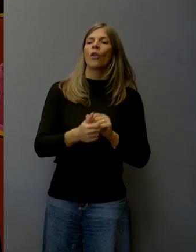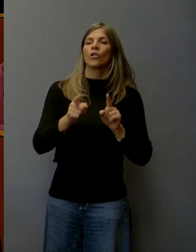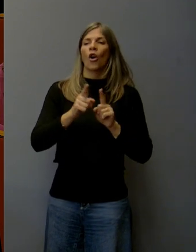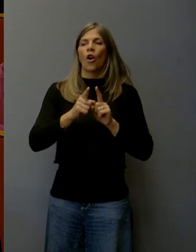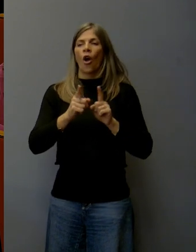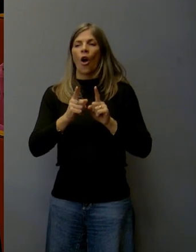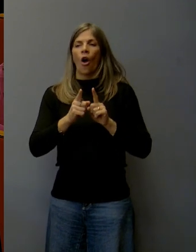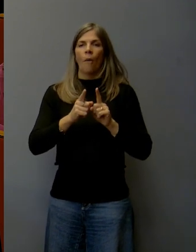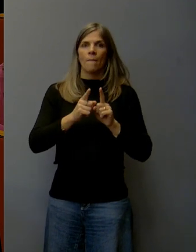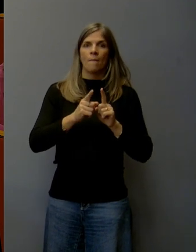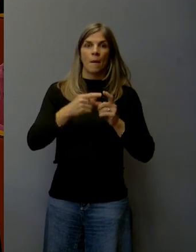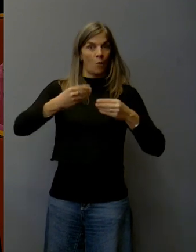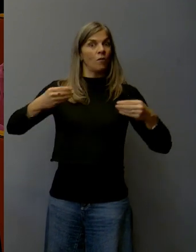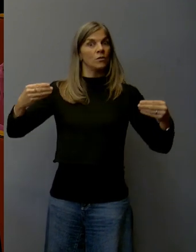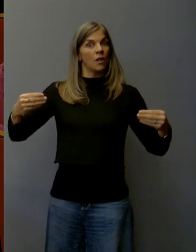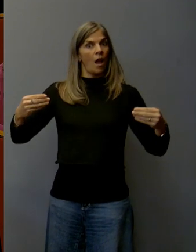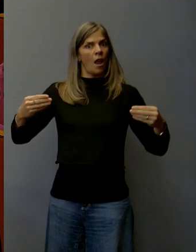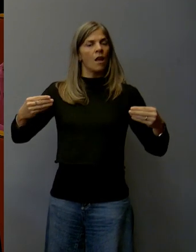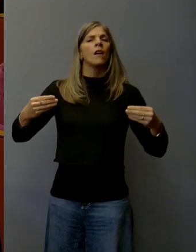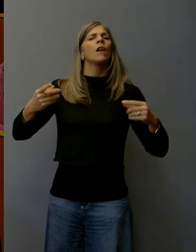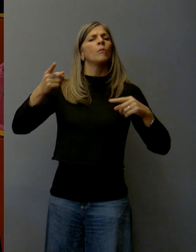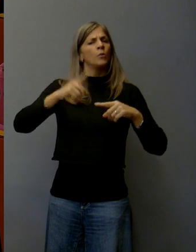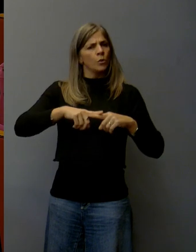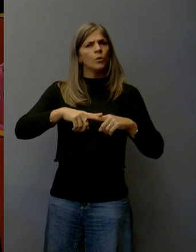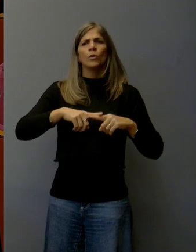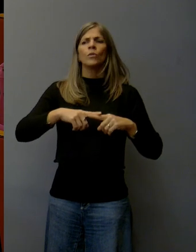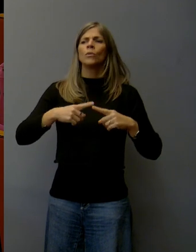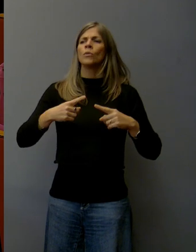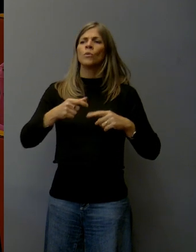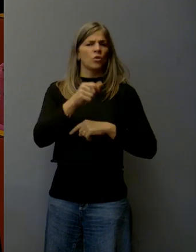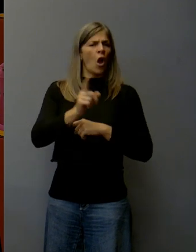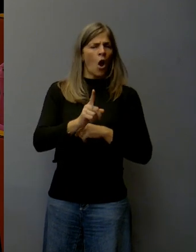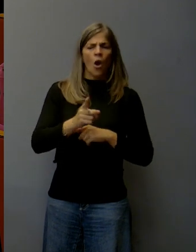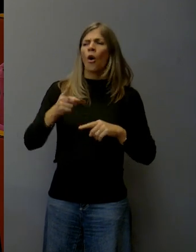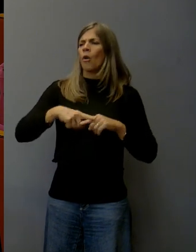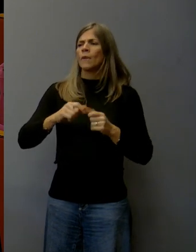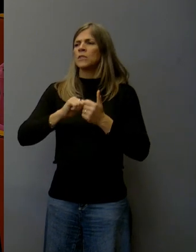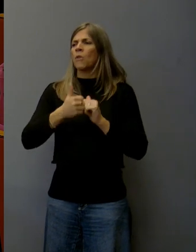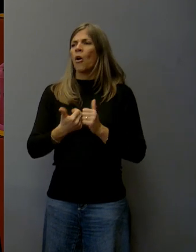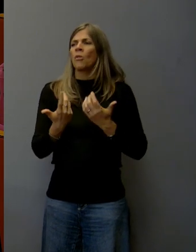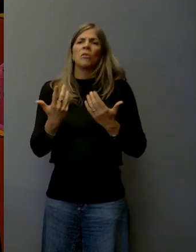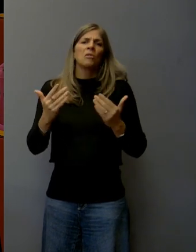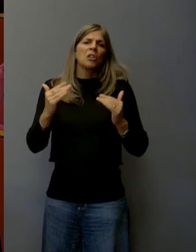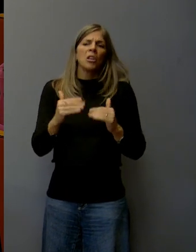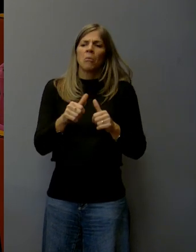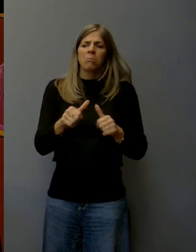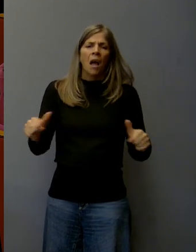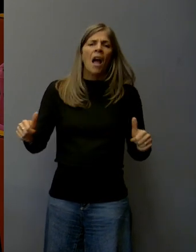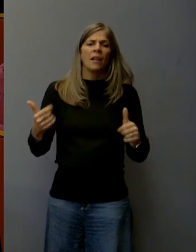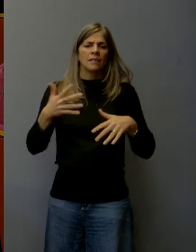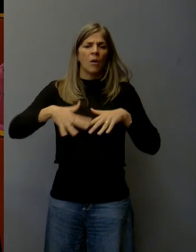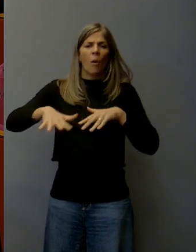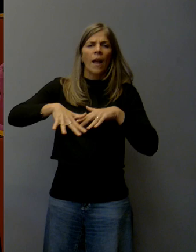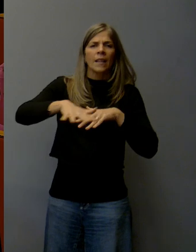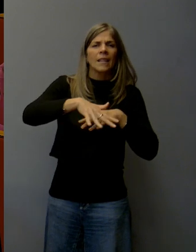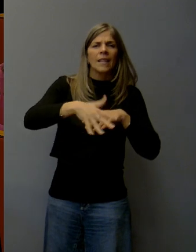agonistico ma anche come sport dove lo spazio sia vissuto e il quartiere o i quartieri